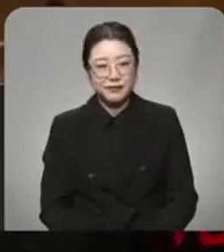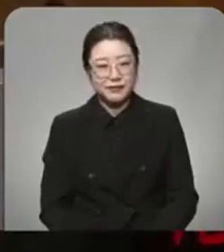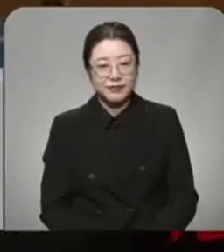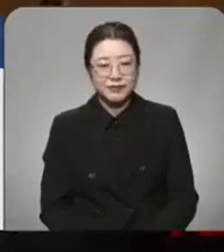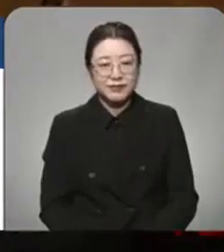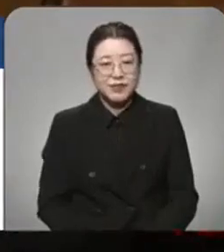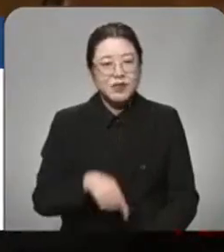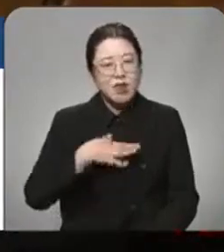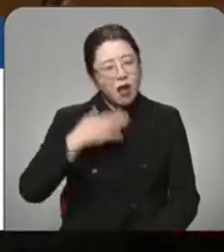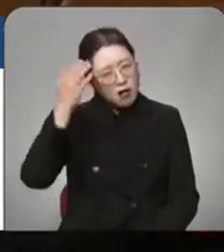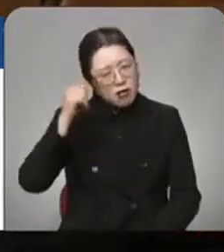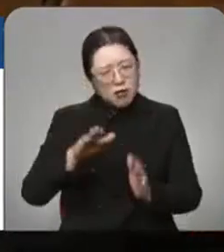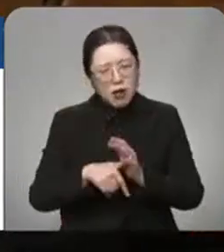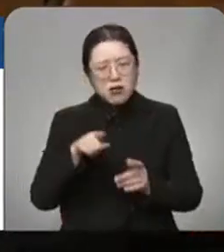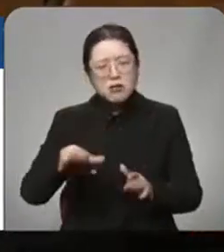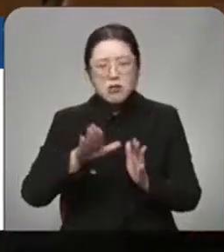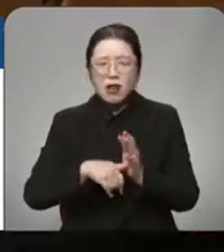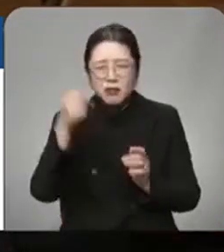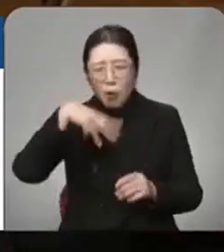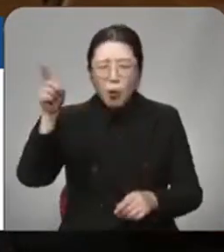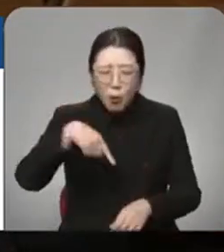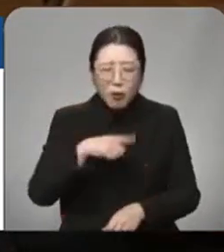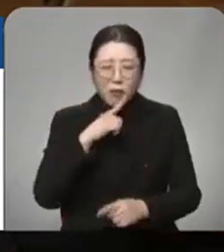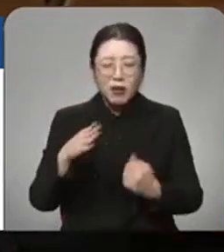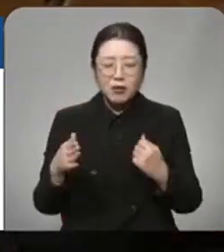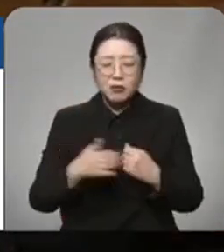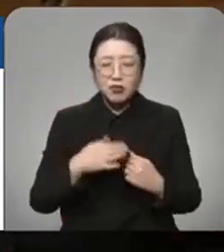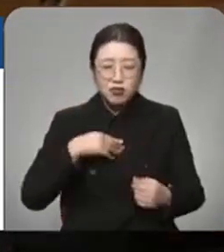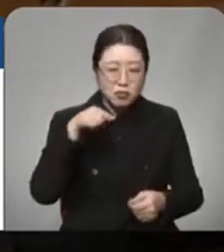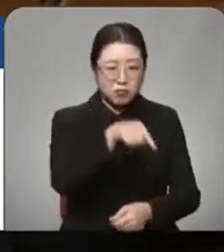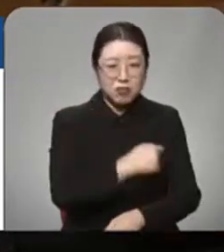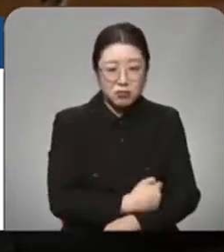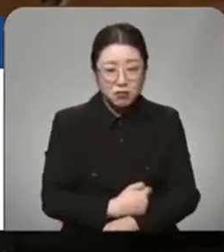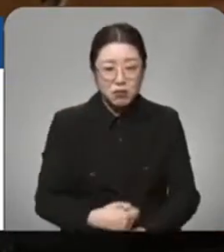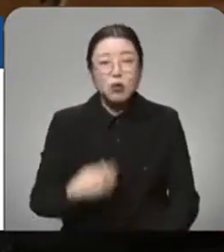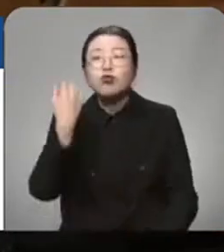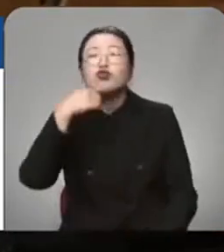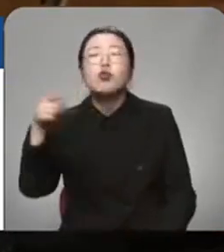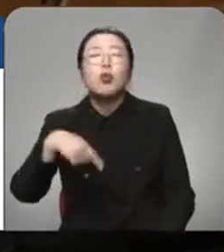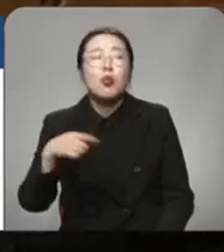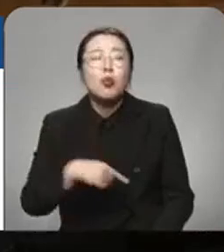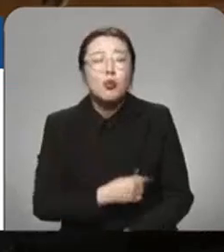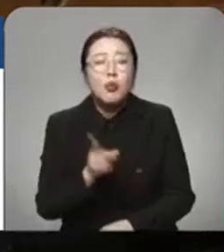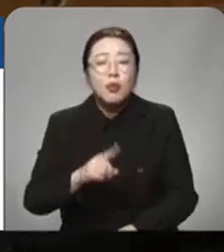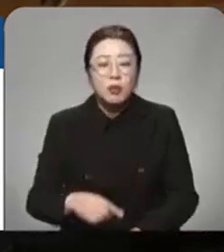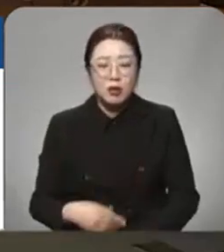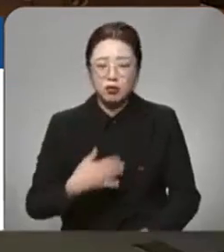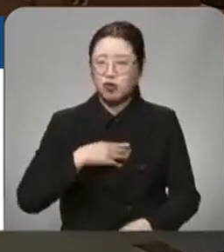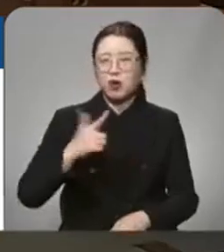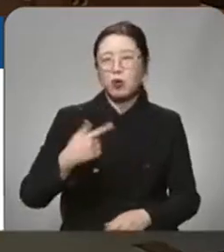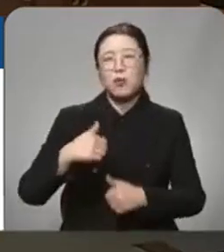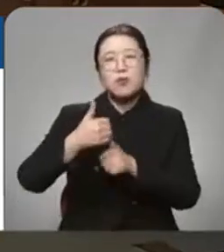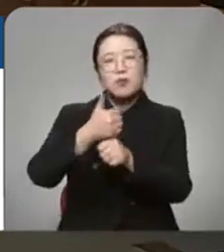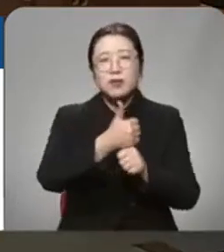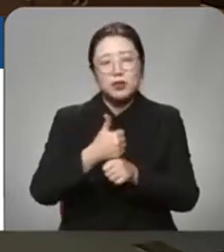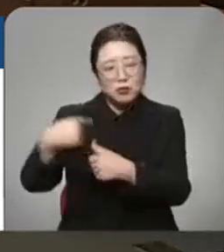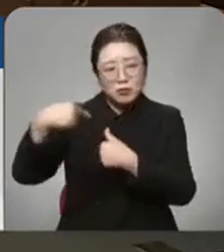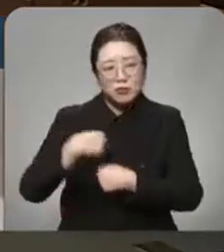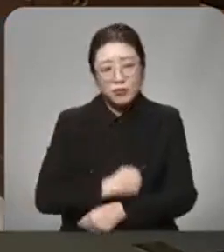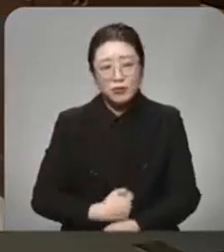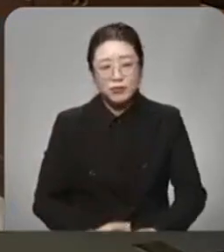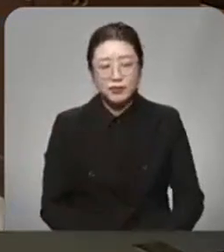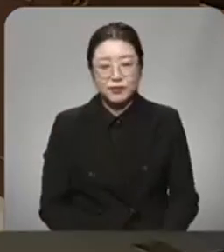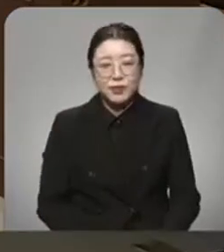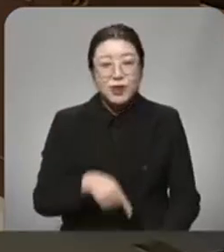그냥 글로 오라 그 얘기만 듣고 저희가 누가 오라 그랬어요? 그때 아마 저희가 아니면 비서실에서 연락을 이